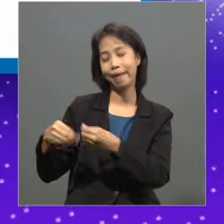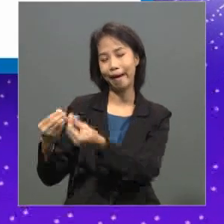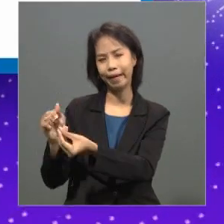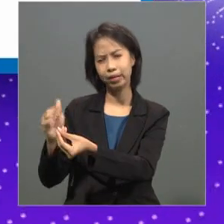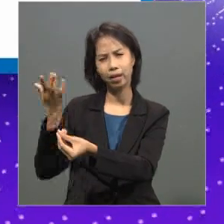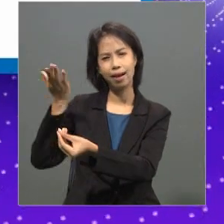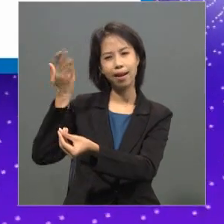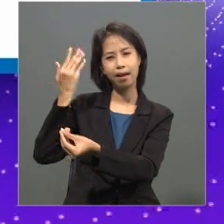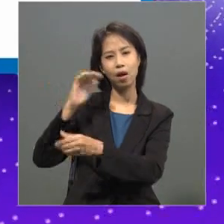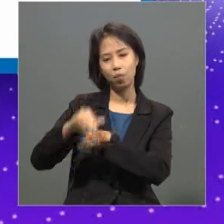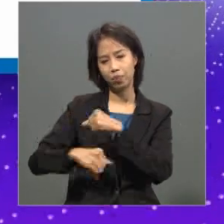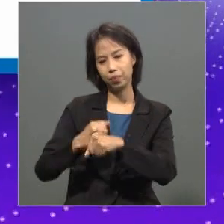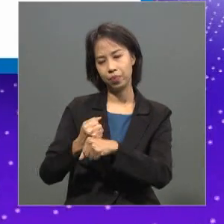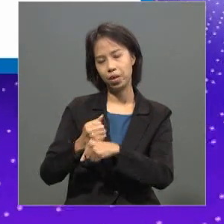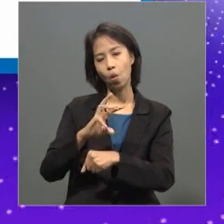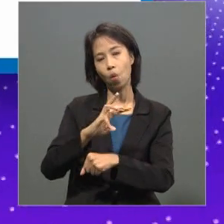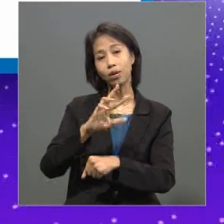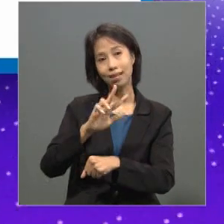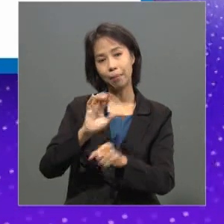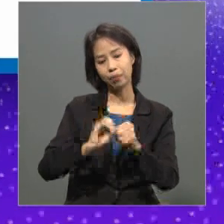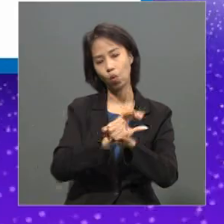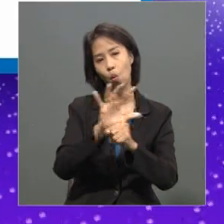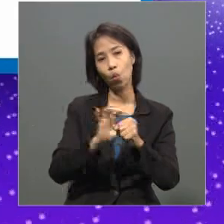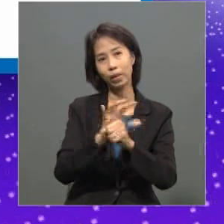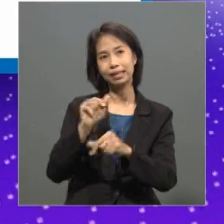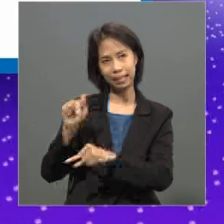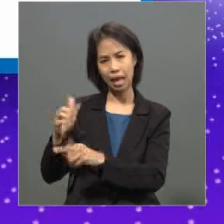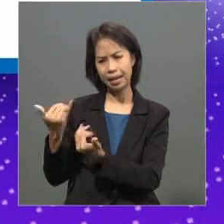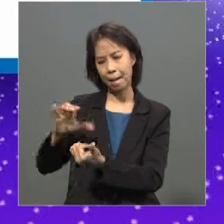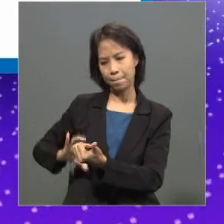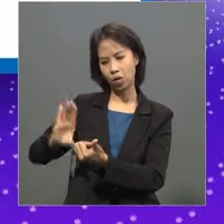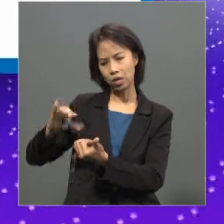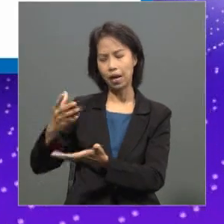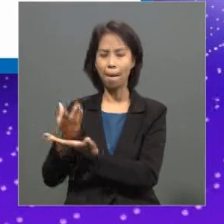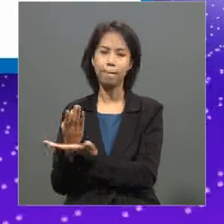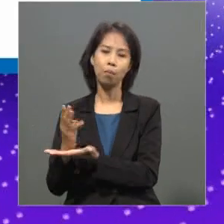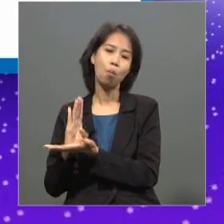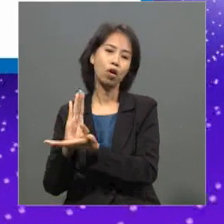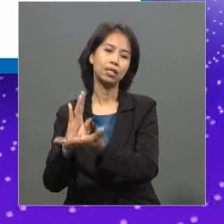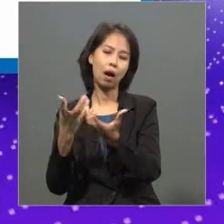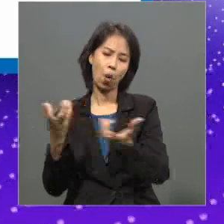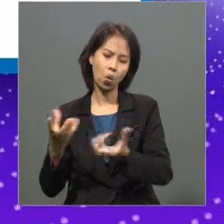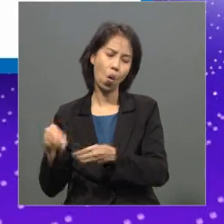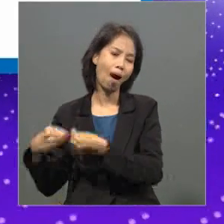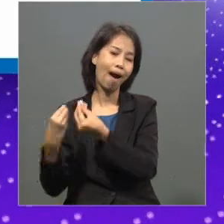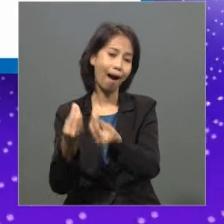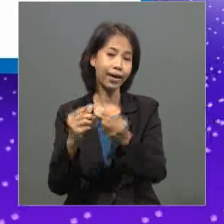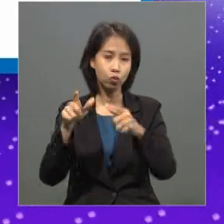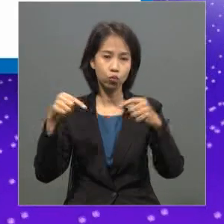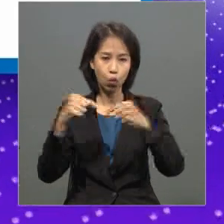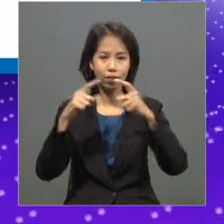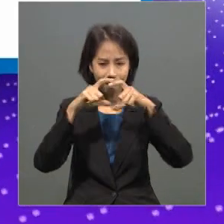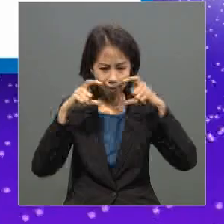ช่วงโควิดปี2563บริษัทได้บริจาคแอลกอฮอล์และหน้ากากในงานสัมมนาของคณะกรรมาธิการซึ่ง